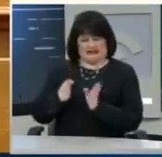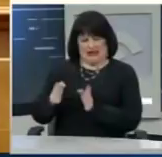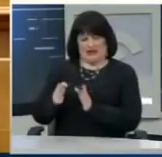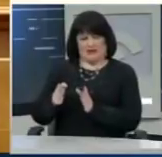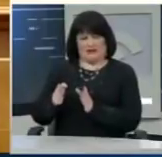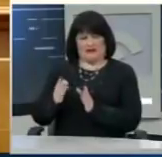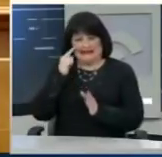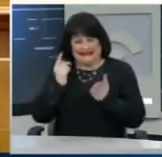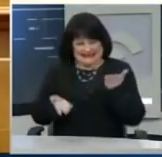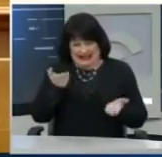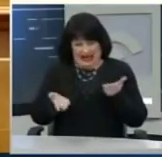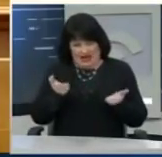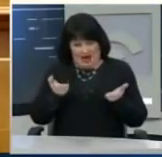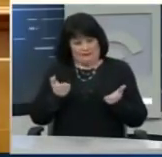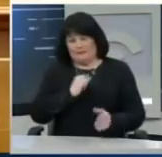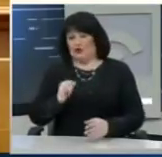σε καμιά ζυγαριά.